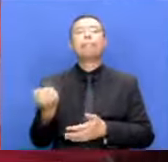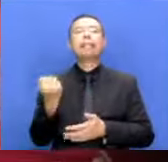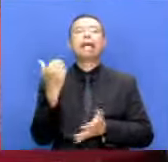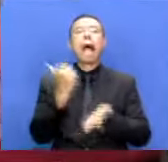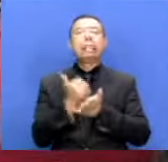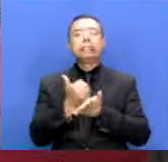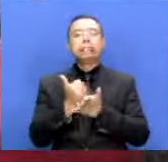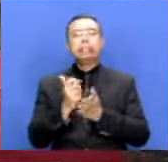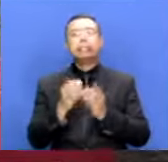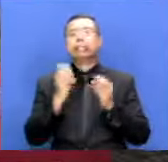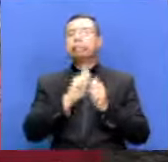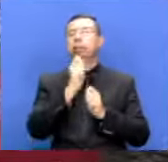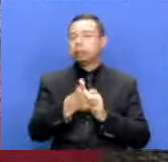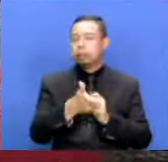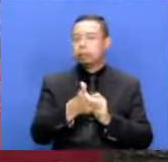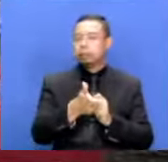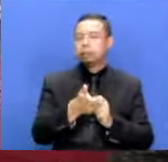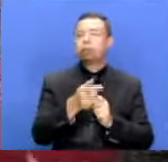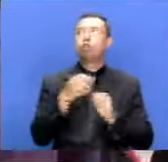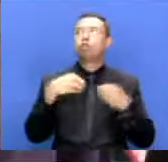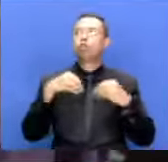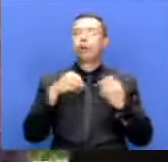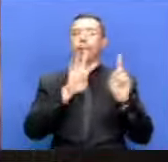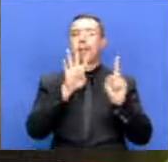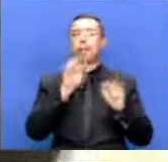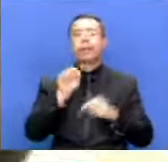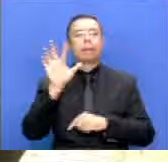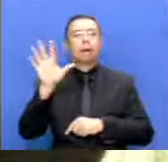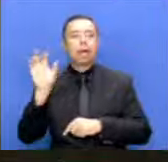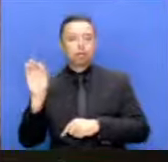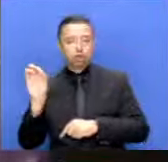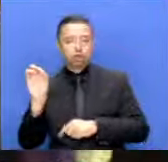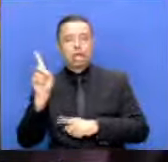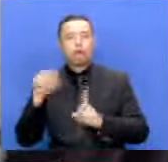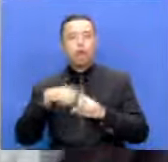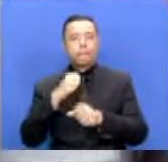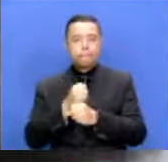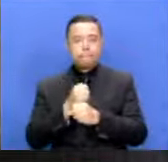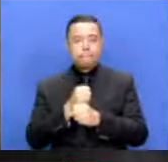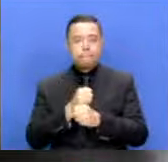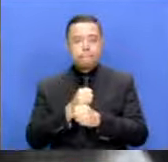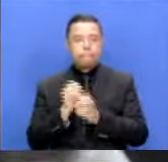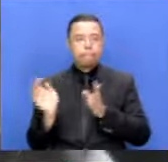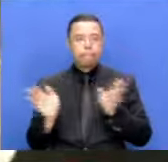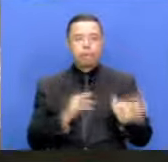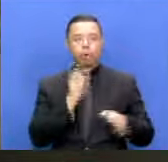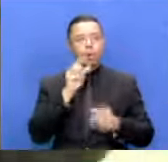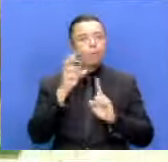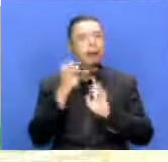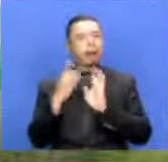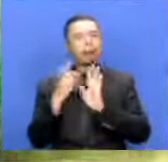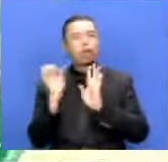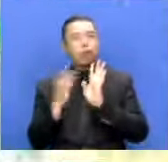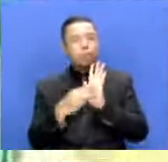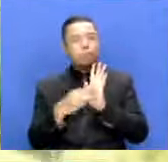harga beras di pasaran jenis medium dijual Rp14.500. Sedangkan jenis premium